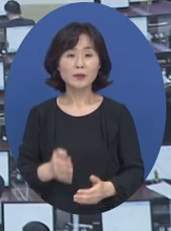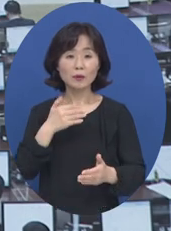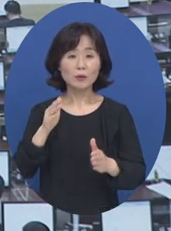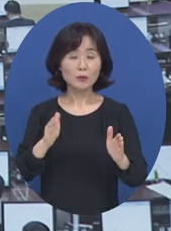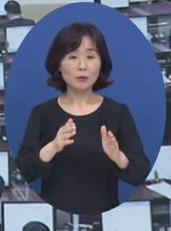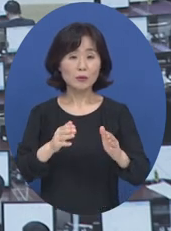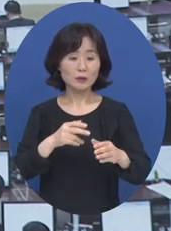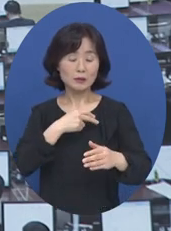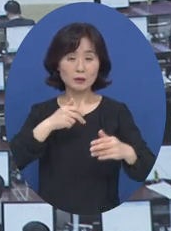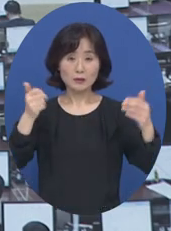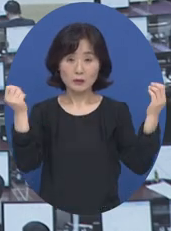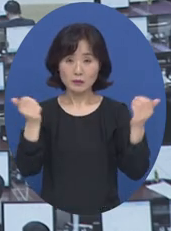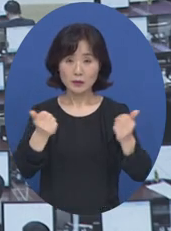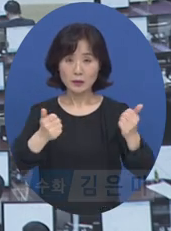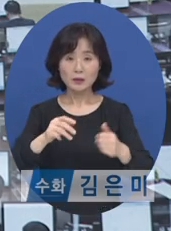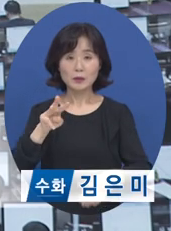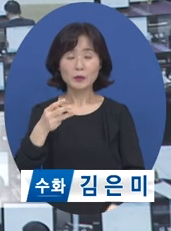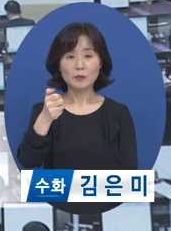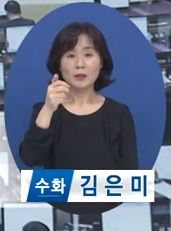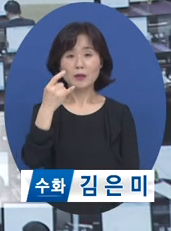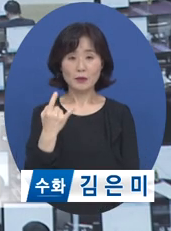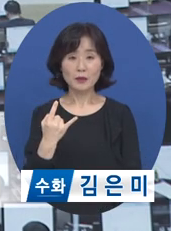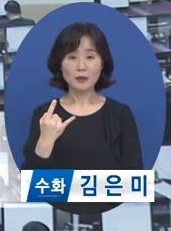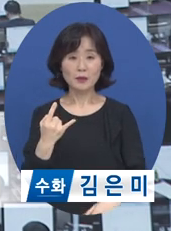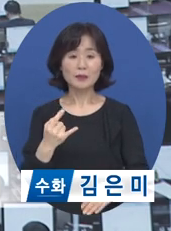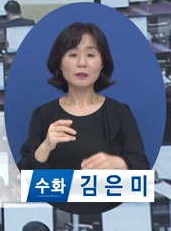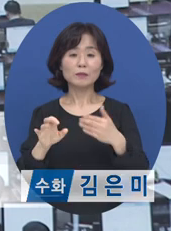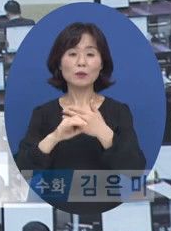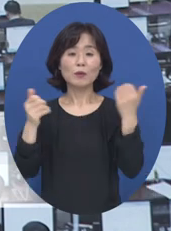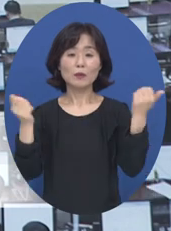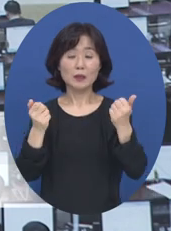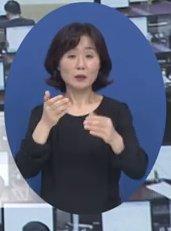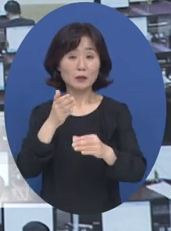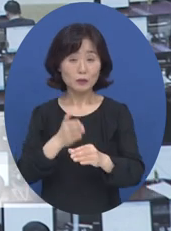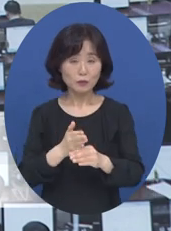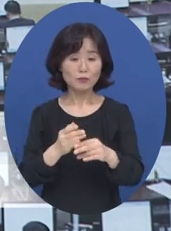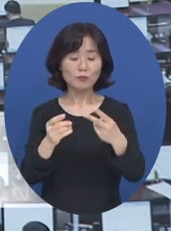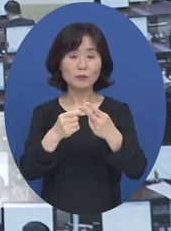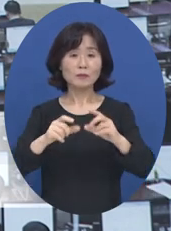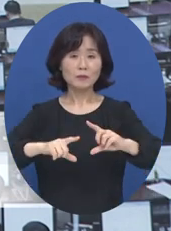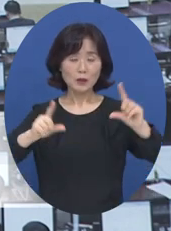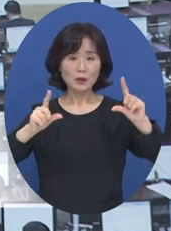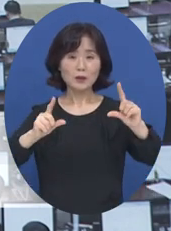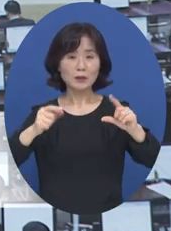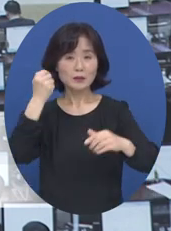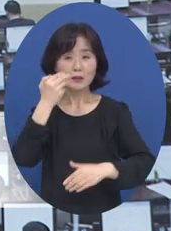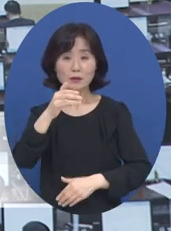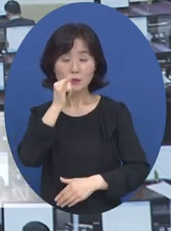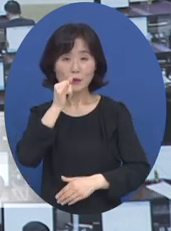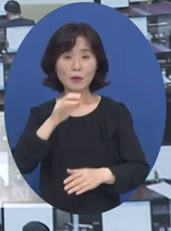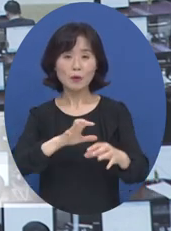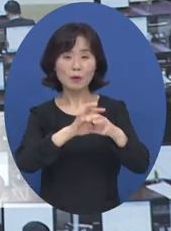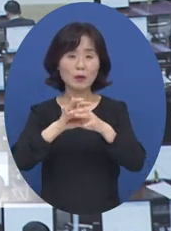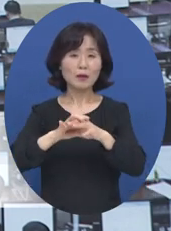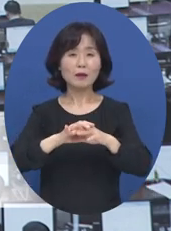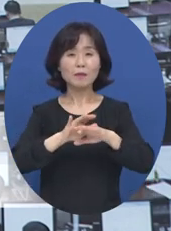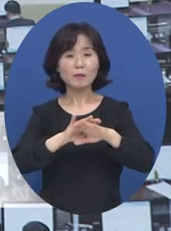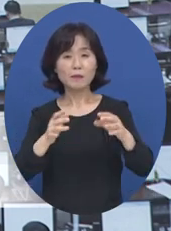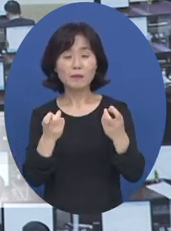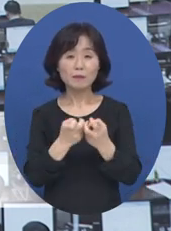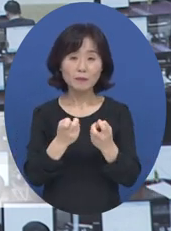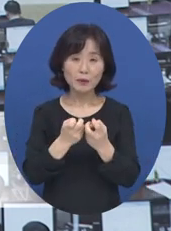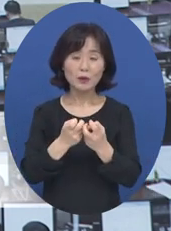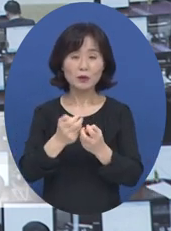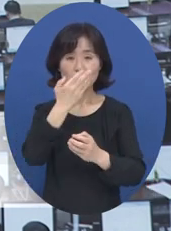경기도의회 제354회 임시회가 열리고 있습니다. 둘째 날은 도정질의가 진행됐습니다. 코로나19 대응책, 청년 정책 등